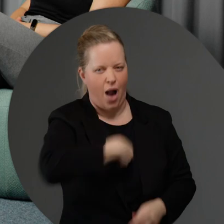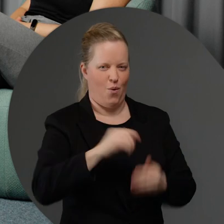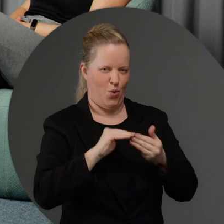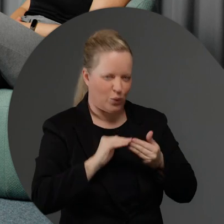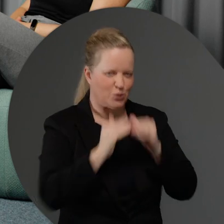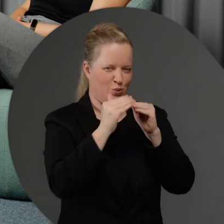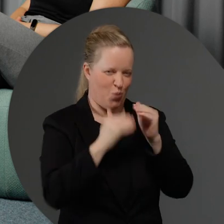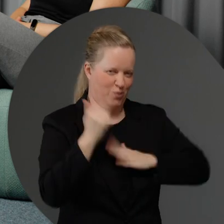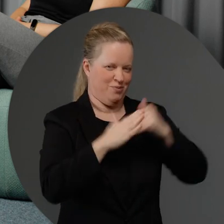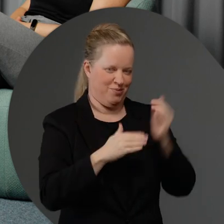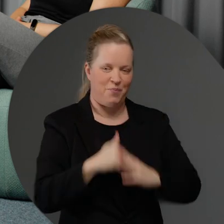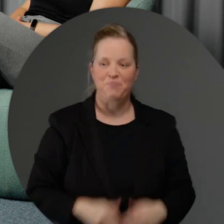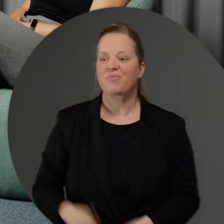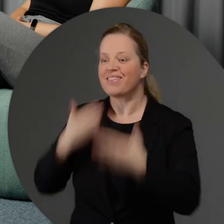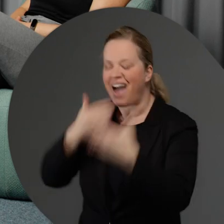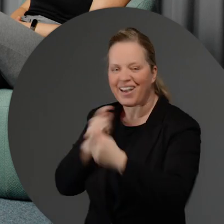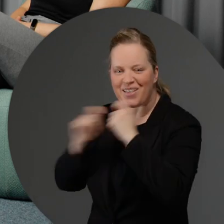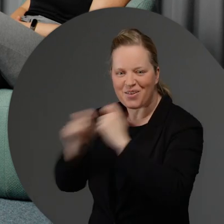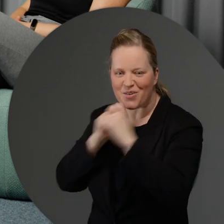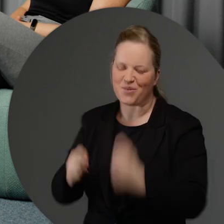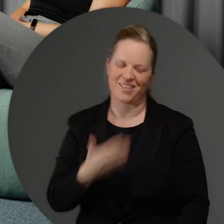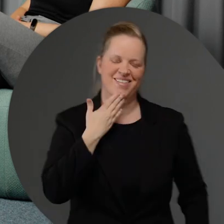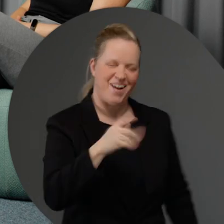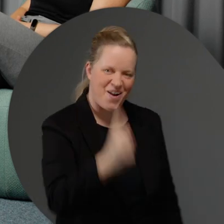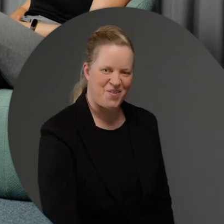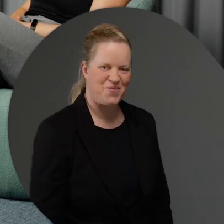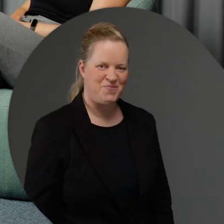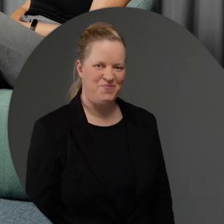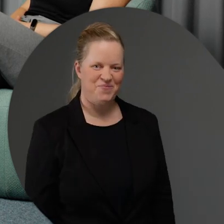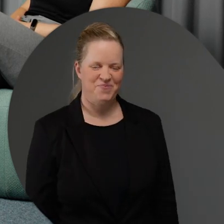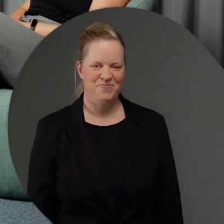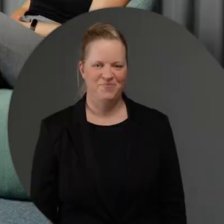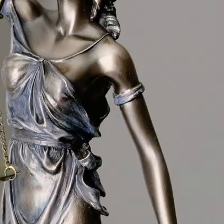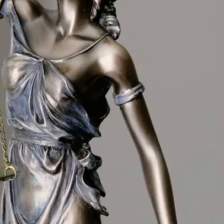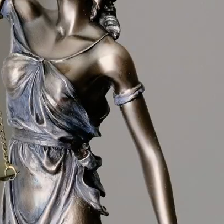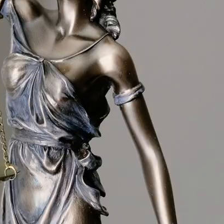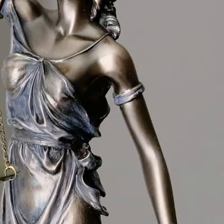schon eine schlaue Konstruktion, muss man dazu sagen. Okay, super. Danke für das Interview. Danke.